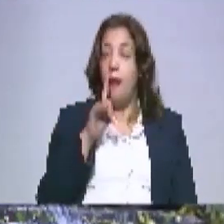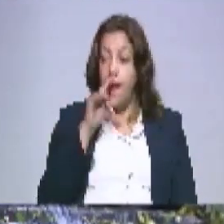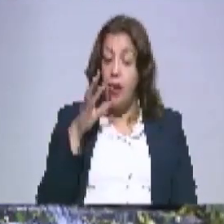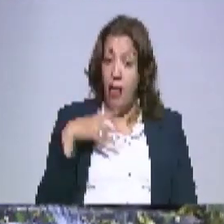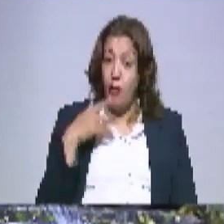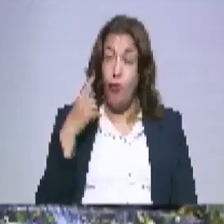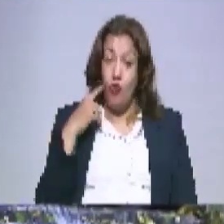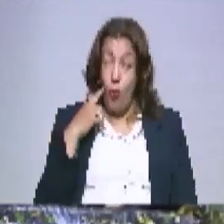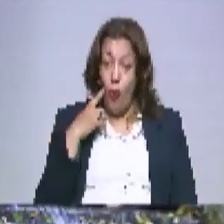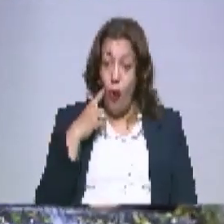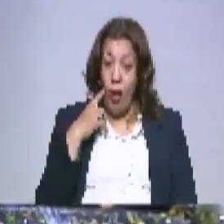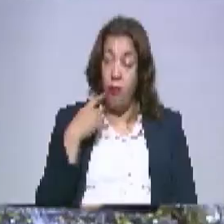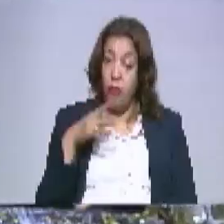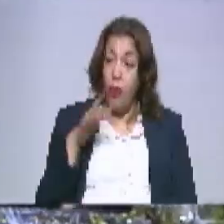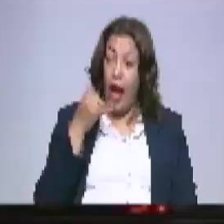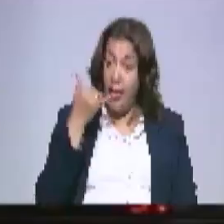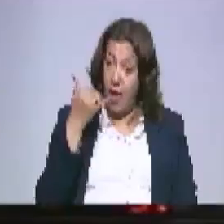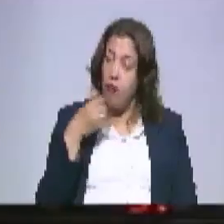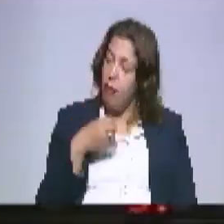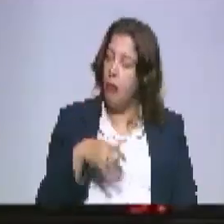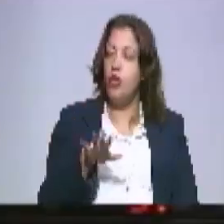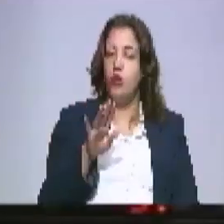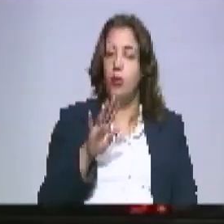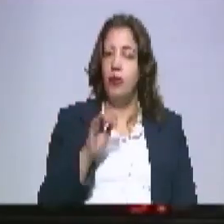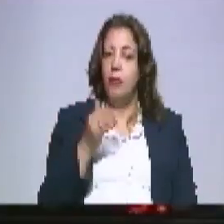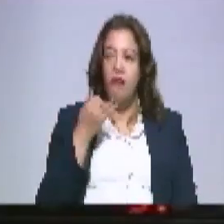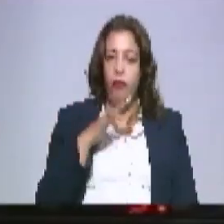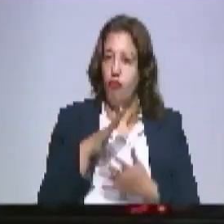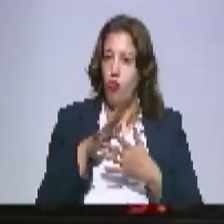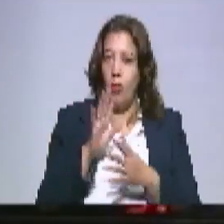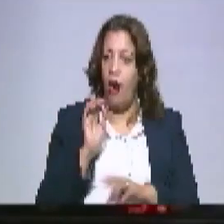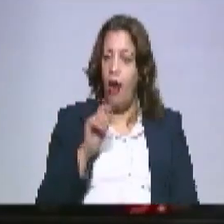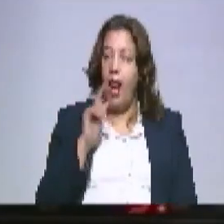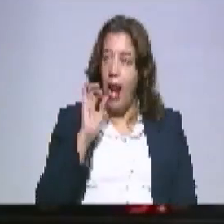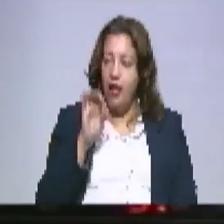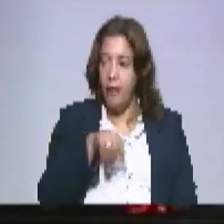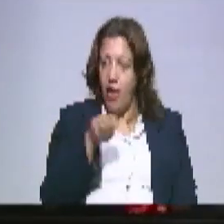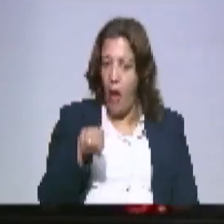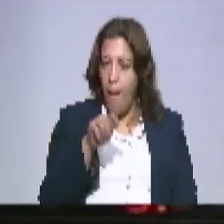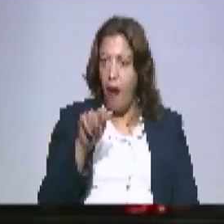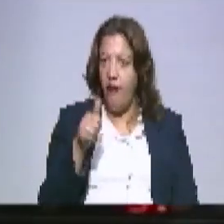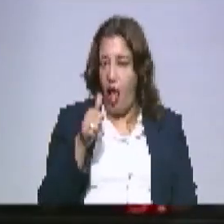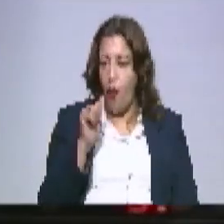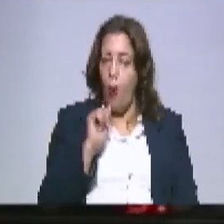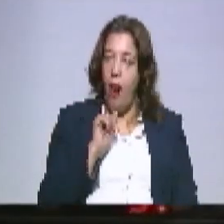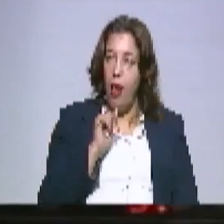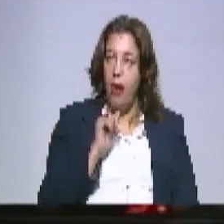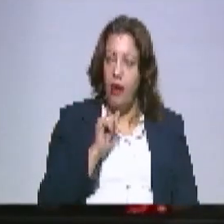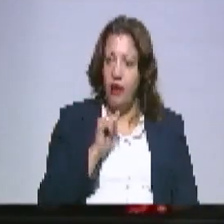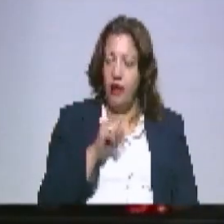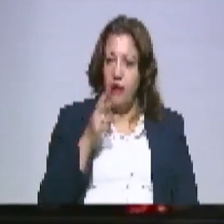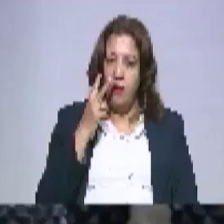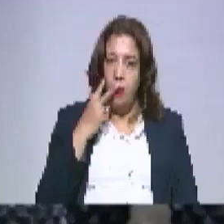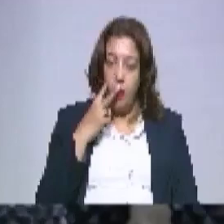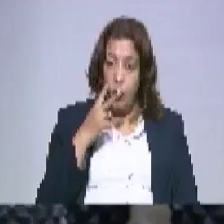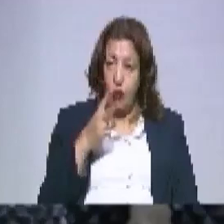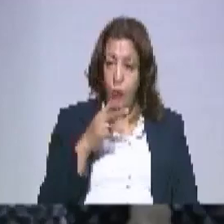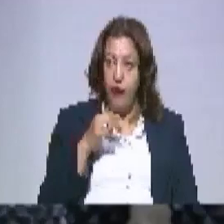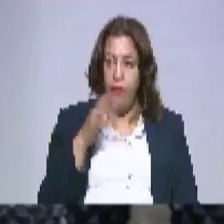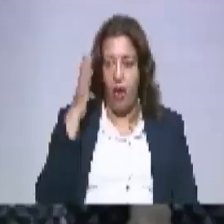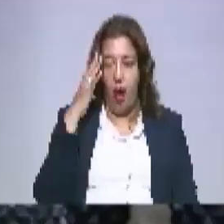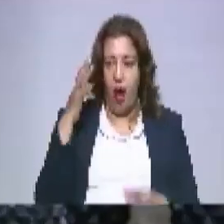ده بالسكر او العسل. مفيش عندنا مشكلة، بس احنا هنحمره شوية. نبص بقى على الحاجات على اللي في الفرن